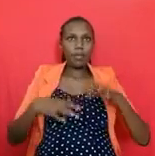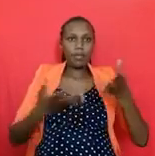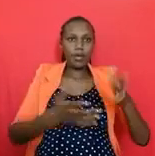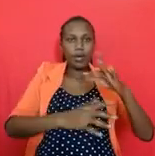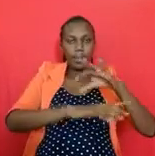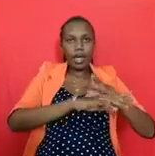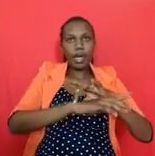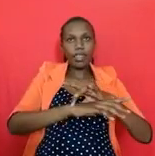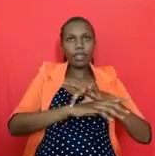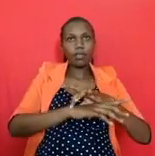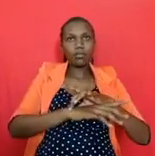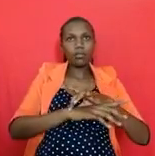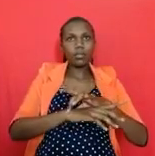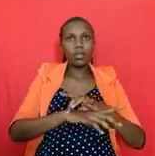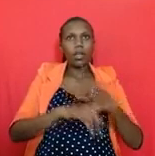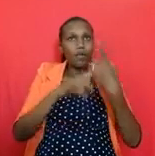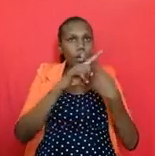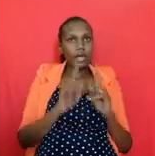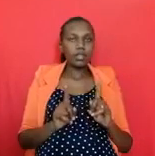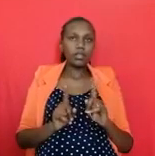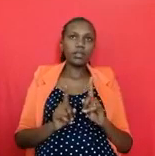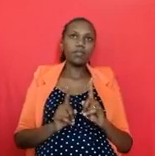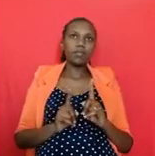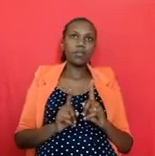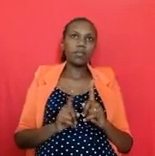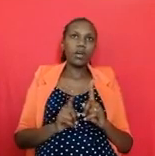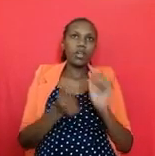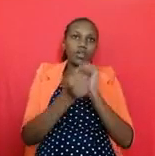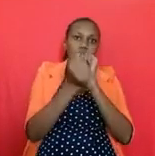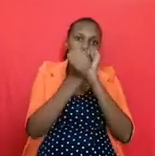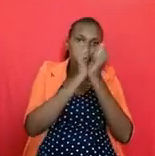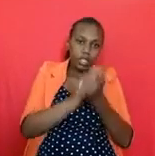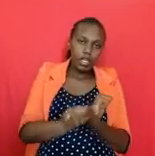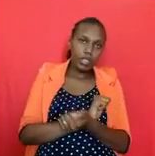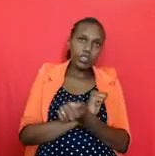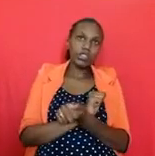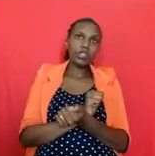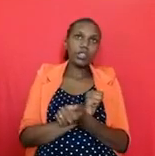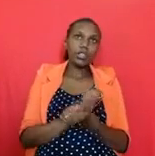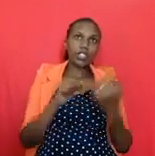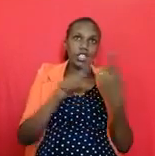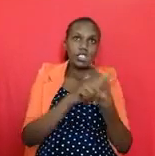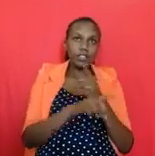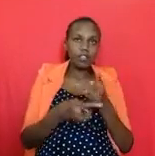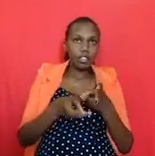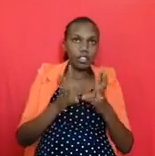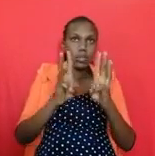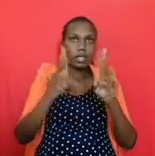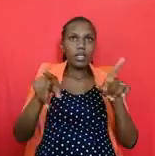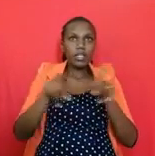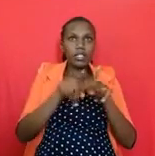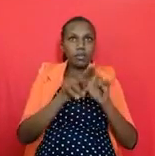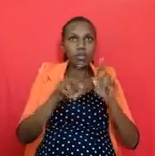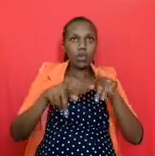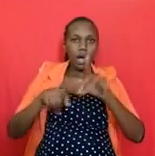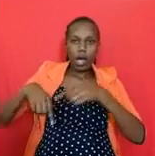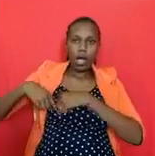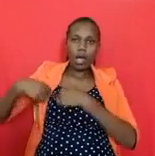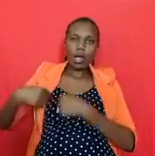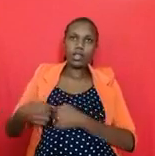thi no riri mugaruruke undu ungi na undu wa ngoro